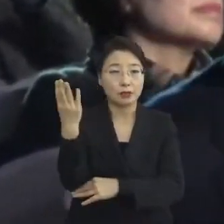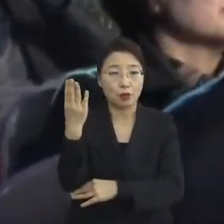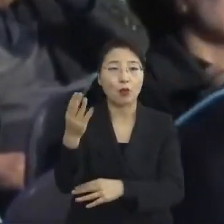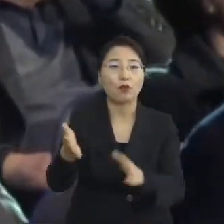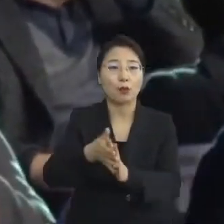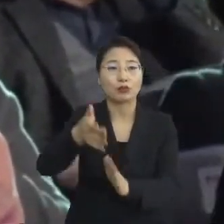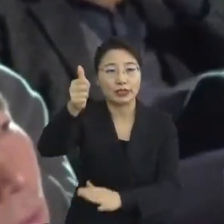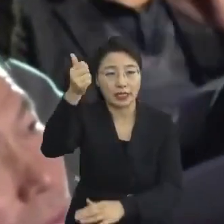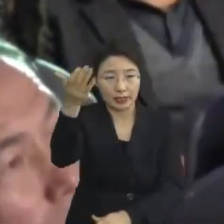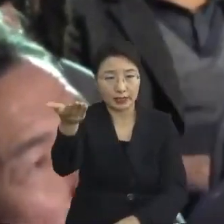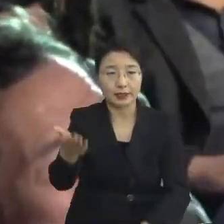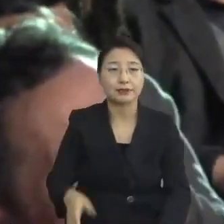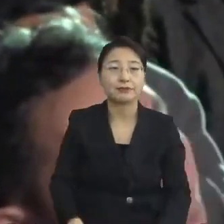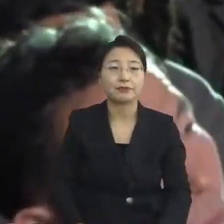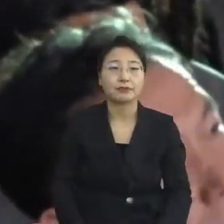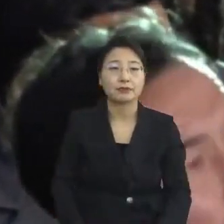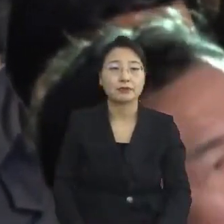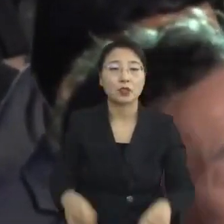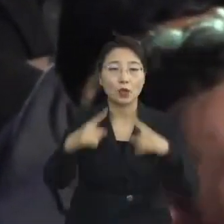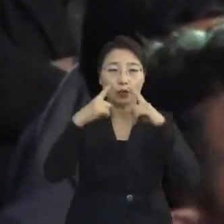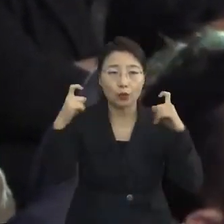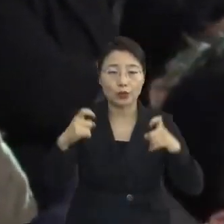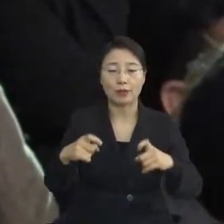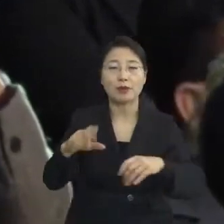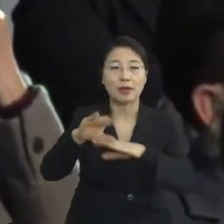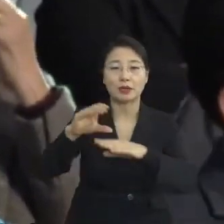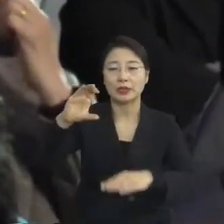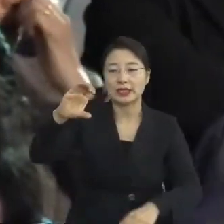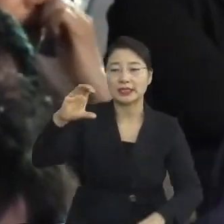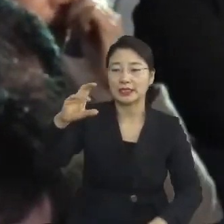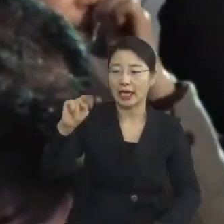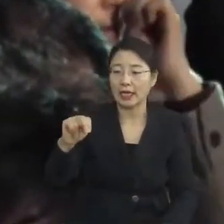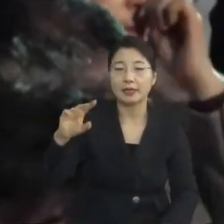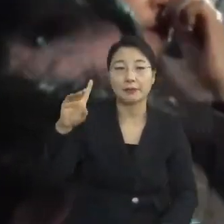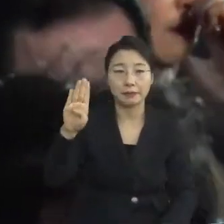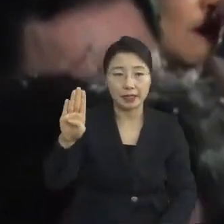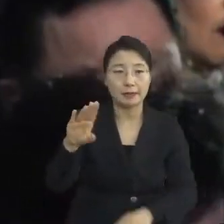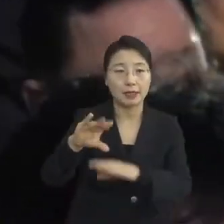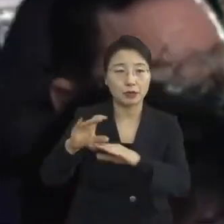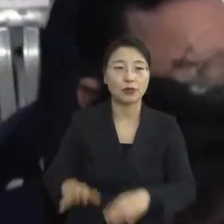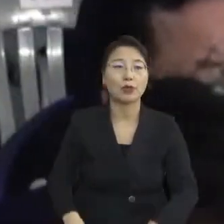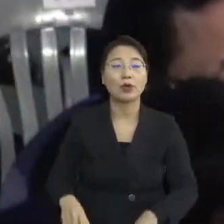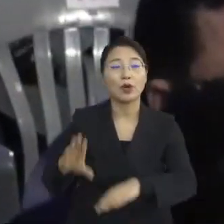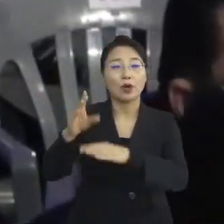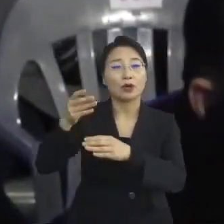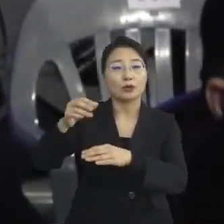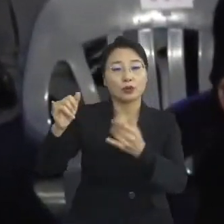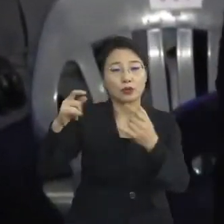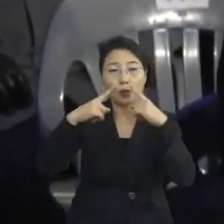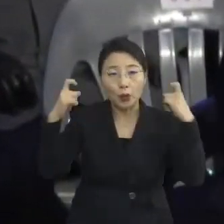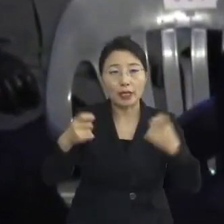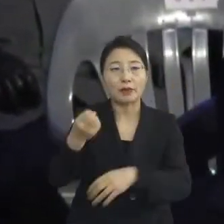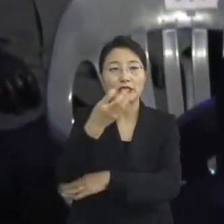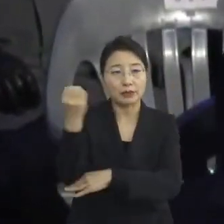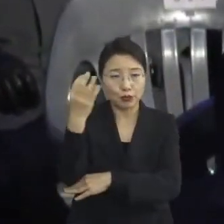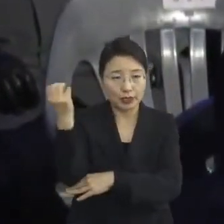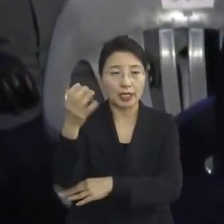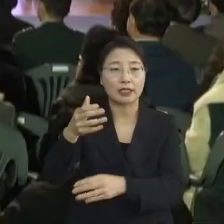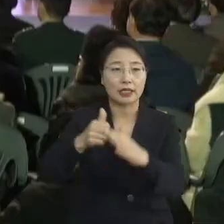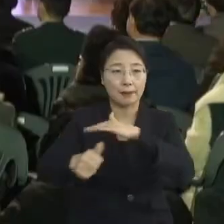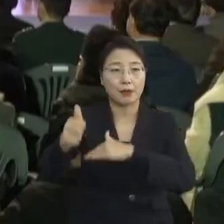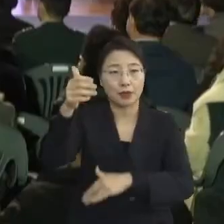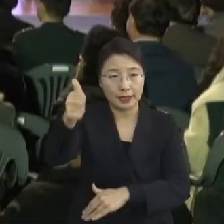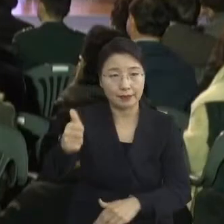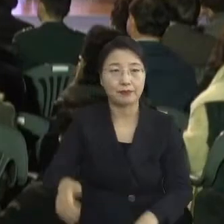본부장님, CNB 동대문방송 박재담 부장님, 동대문신문사 박승구 대표님, 동대문저널